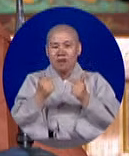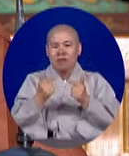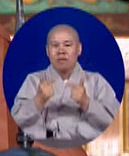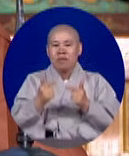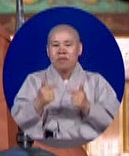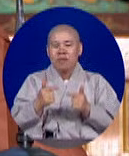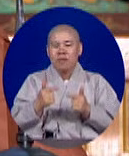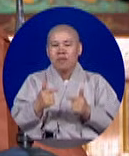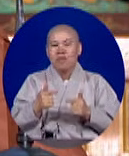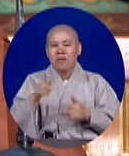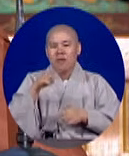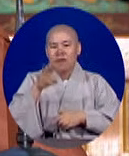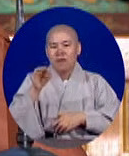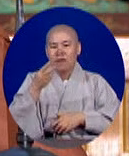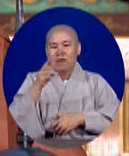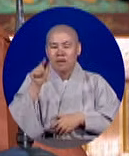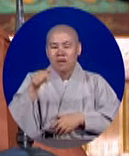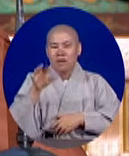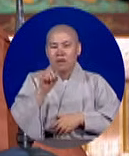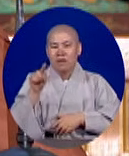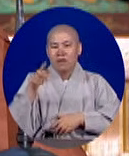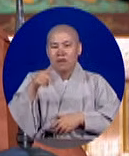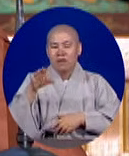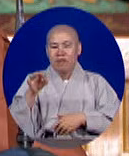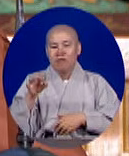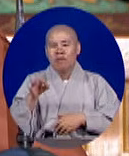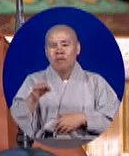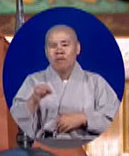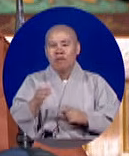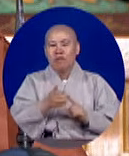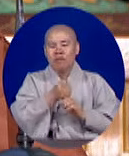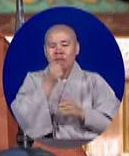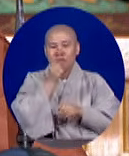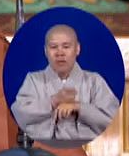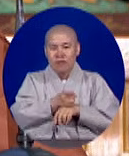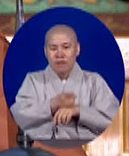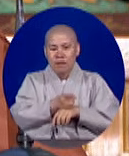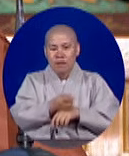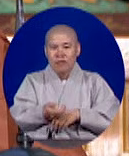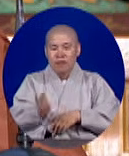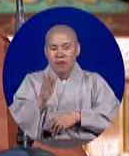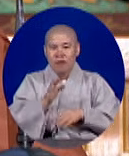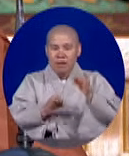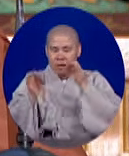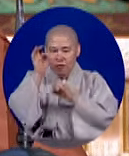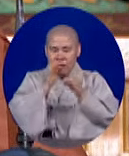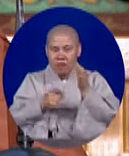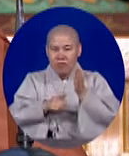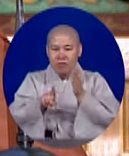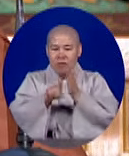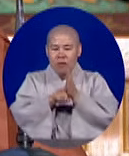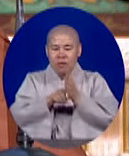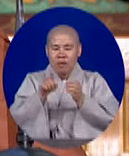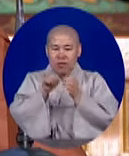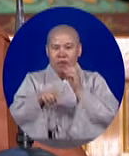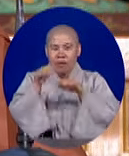상나가정 불성이 있다. 이건 손가락인데 그럼 불성을 내가 찾으려고 자꾸 공덕을 닦아야